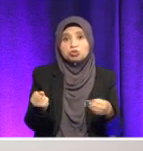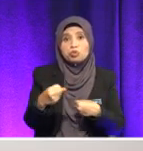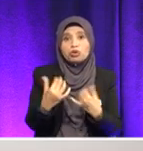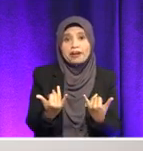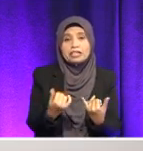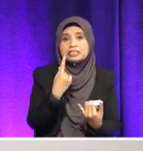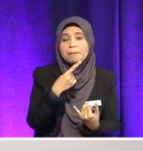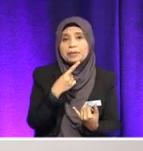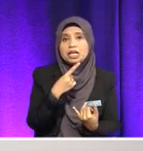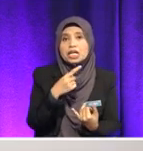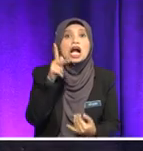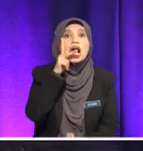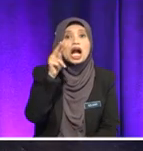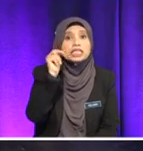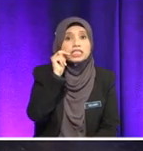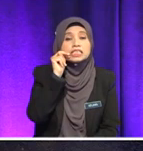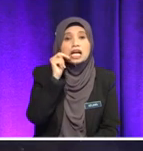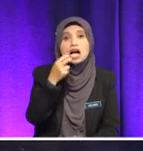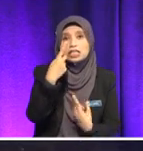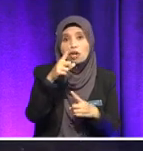tuh siapa tuh